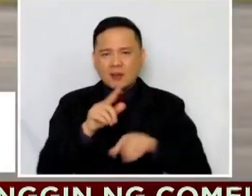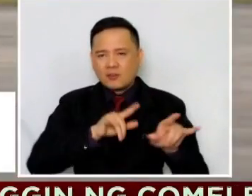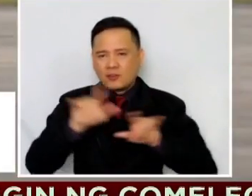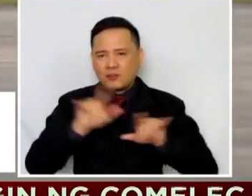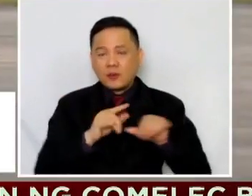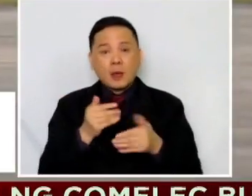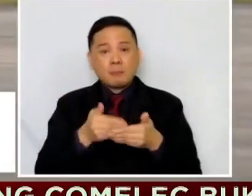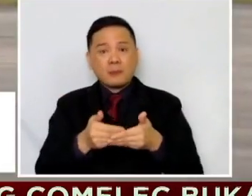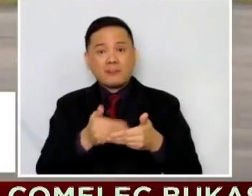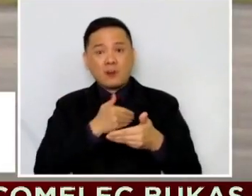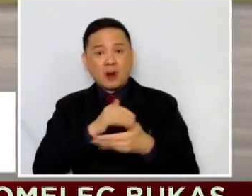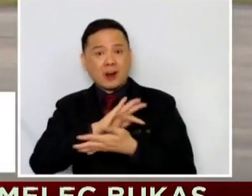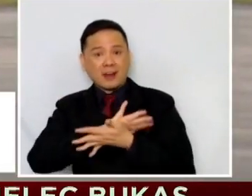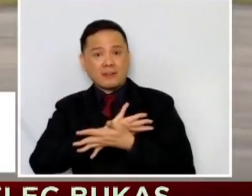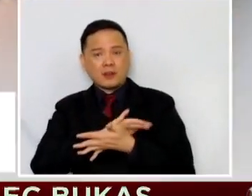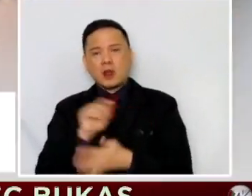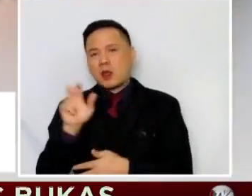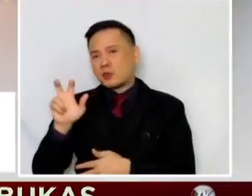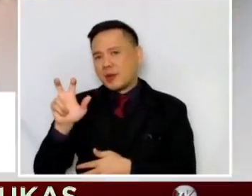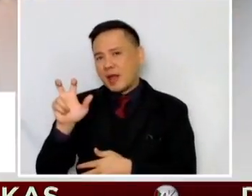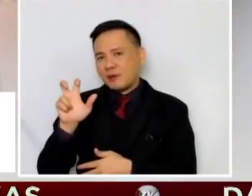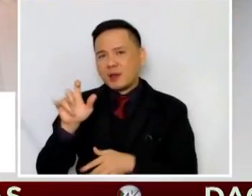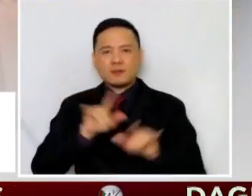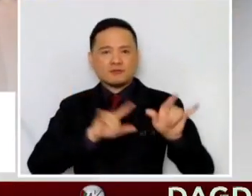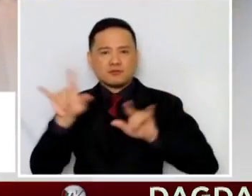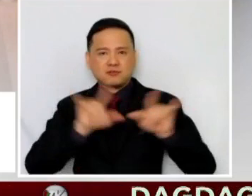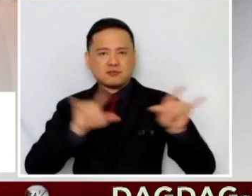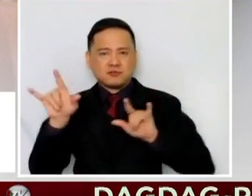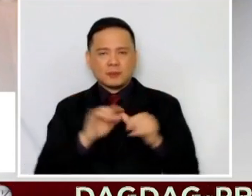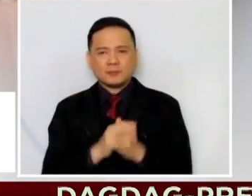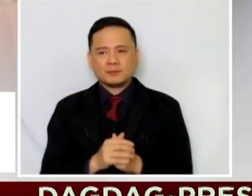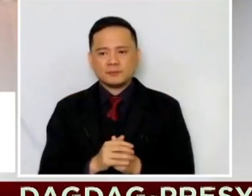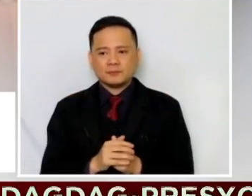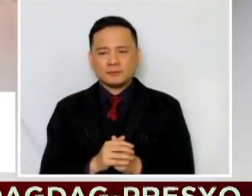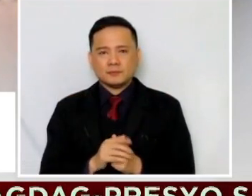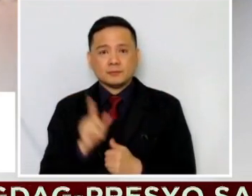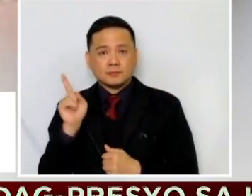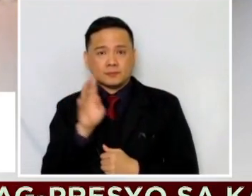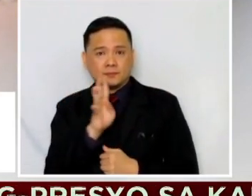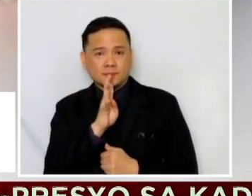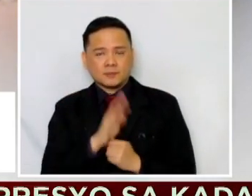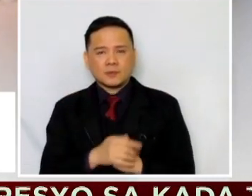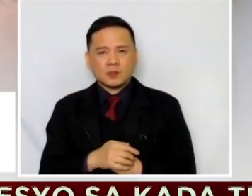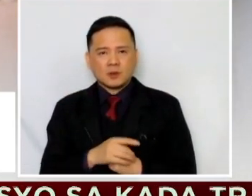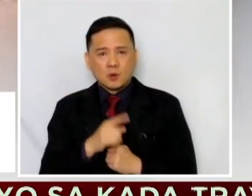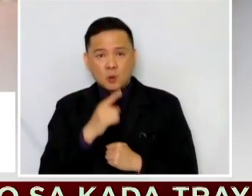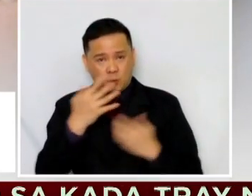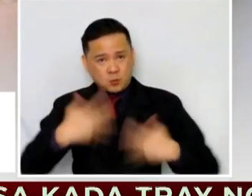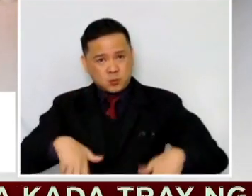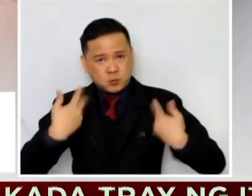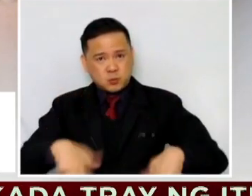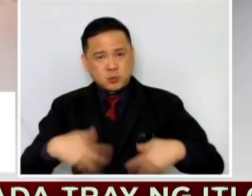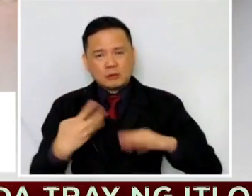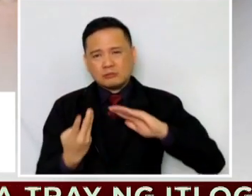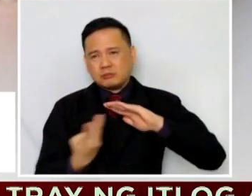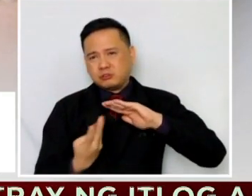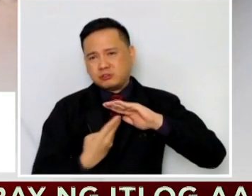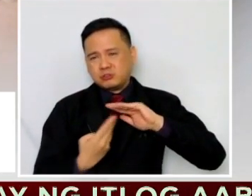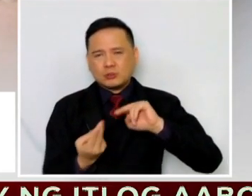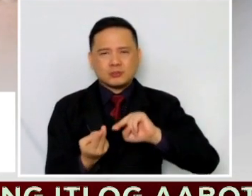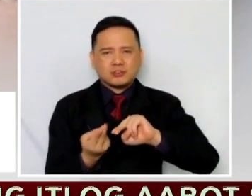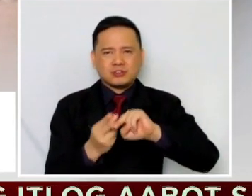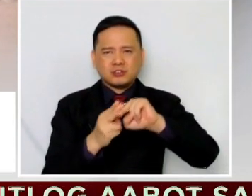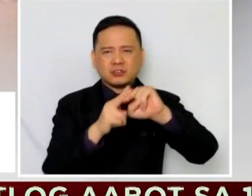nasa 300 ang bilang na ito. Slowly but surely, hindi pa naman surge, no? Pero passenger build up. We're hoping and praying that the